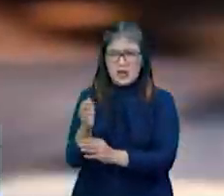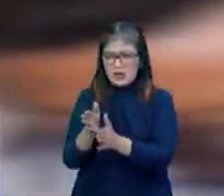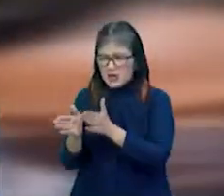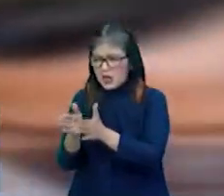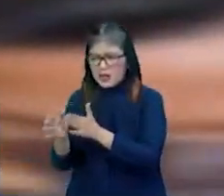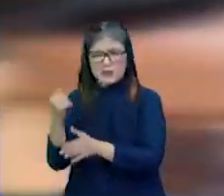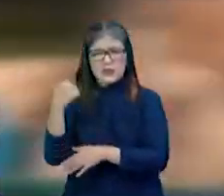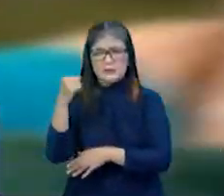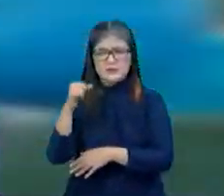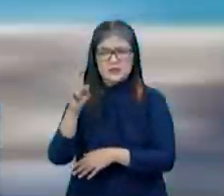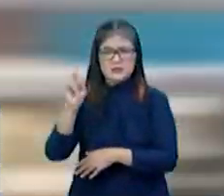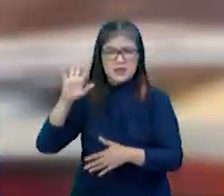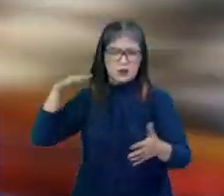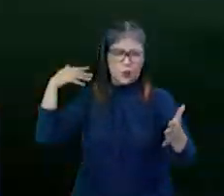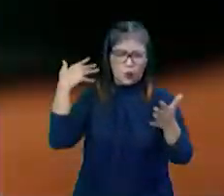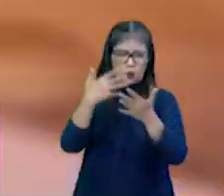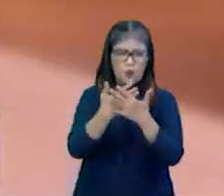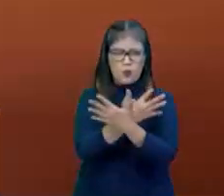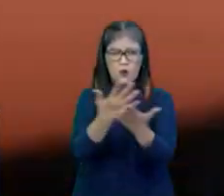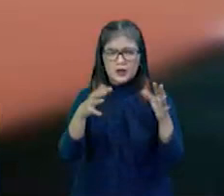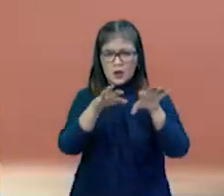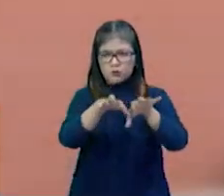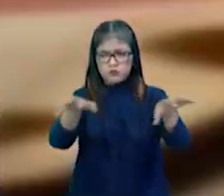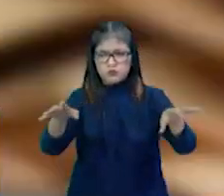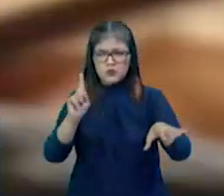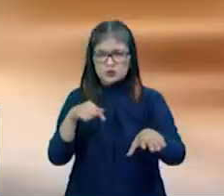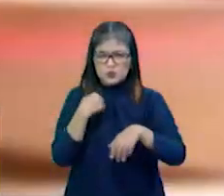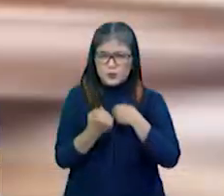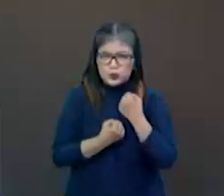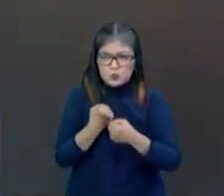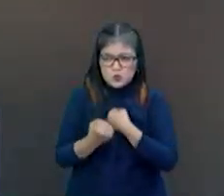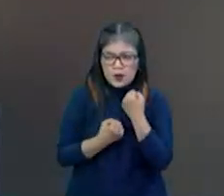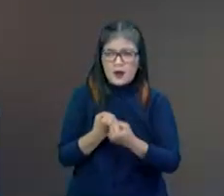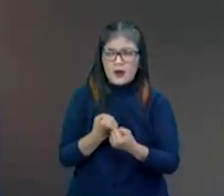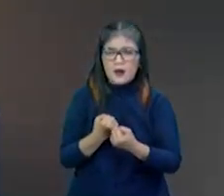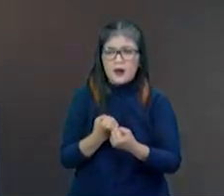3 bulan lebih rakyat di sejumlah daerah harus berjibaku membeli minyak goreng murah.